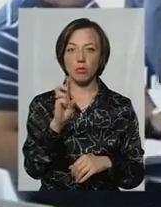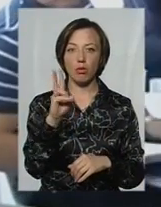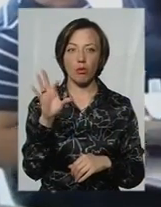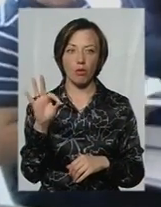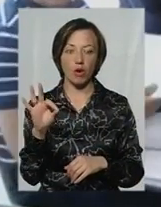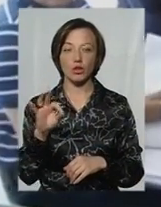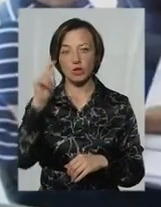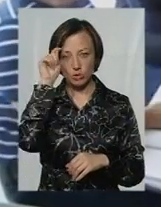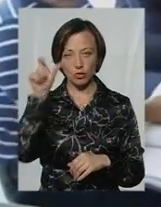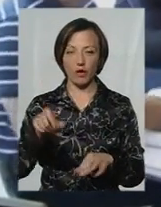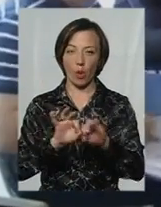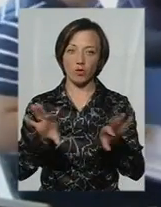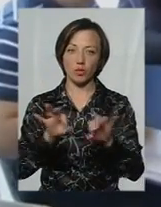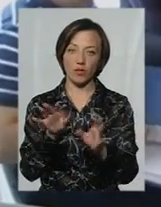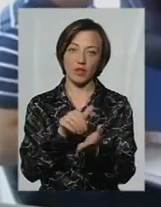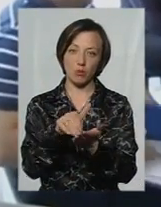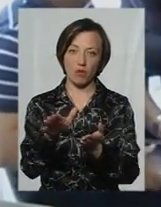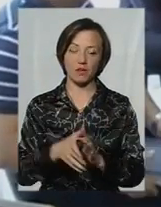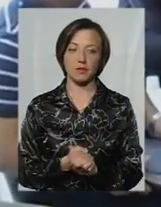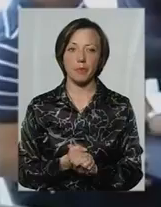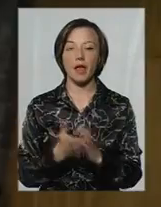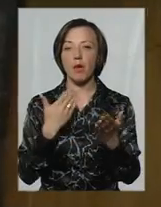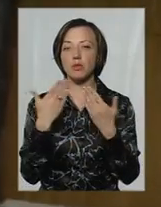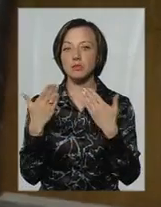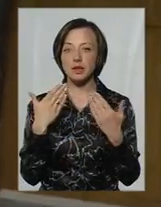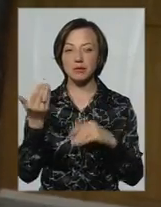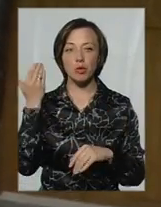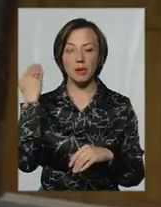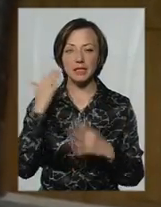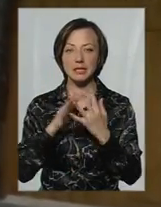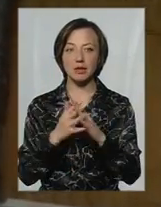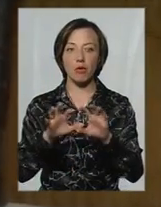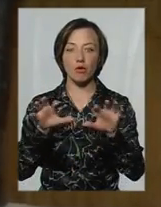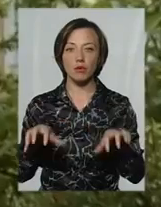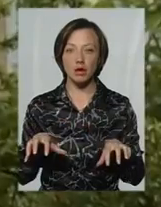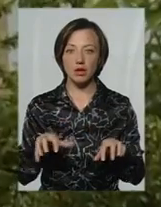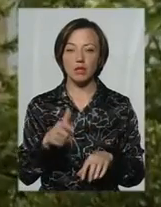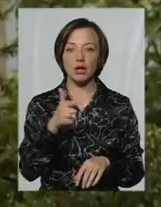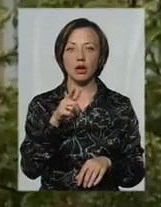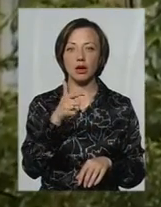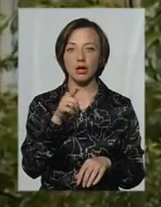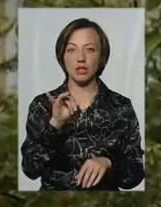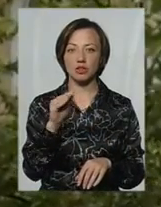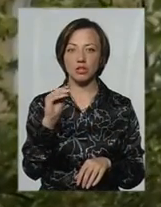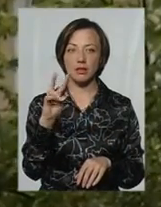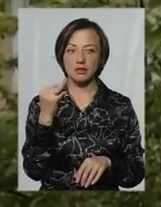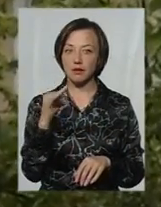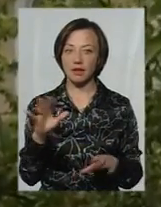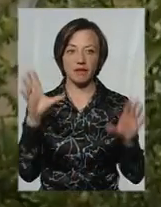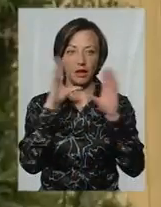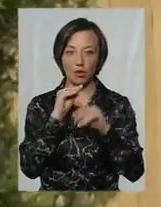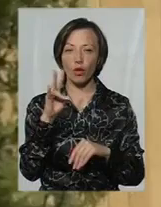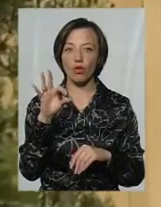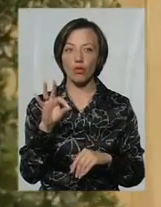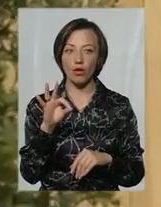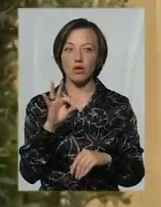Утім, чоловік від коментарів відмовився. Поспілкуватись з попереднім сільським головою Василем Лежанським нам не вдалося. Але